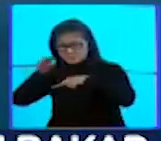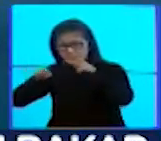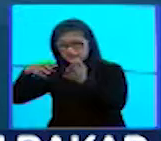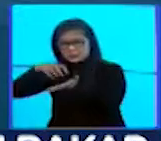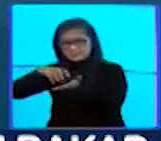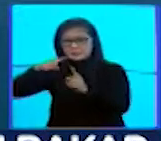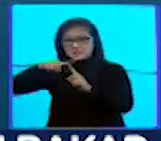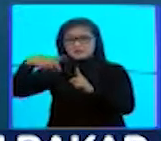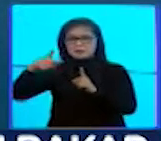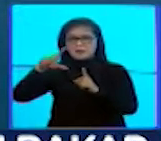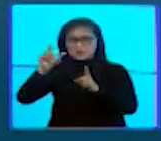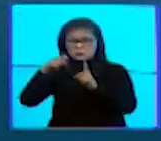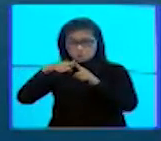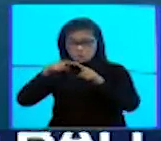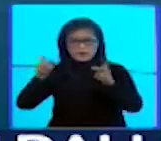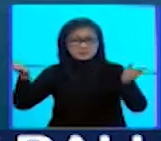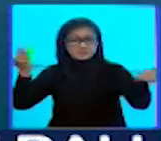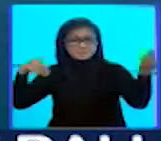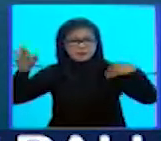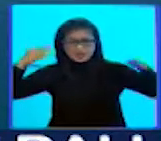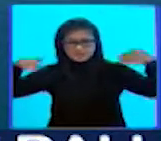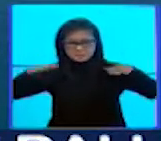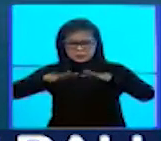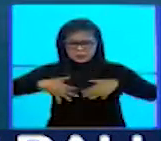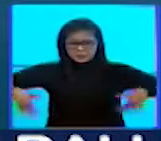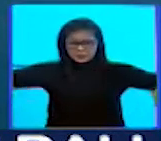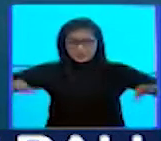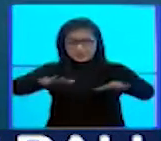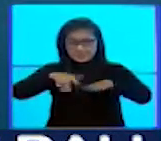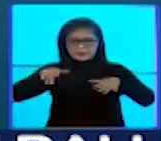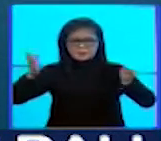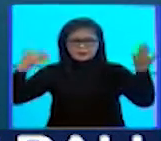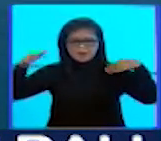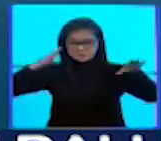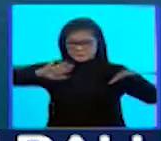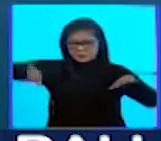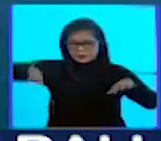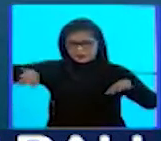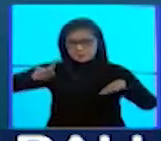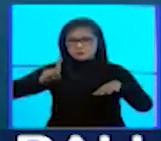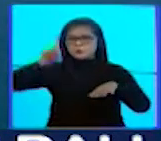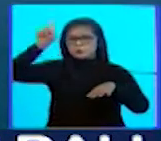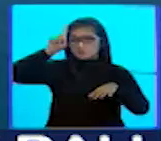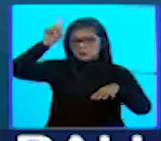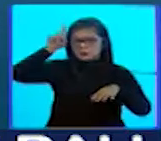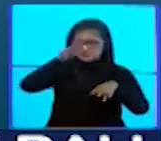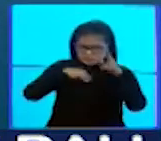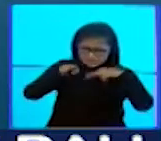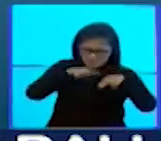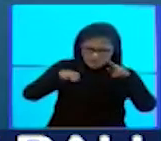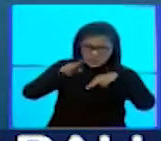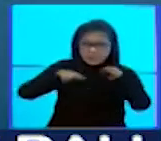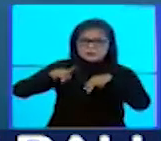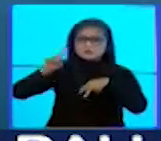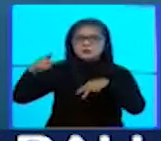Buleleng Bali Senin siang juga menyisir perairan Bali Utara dan Barat. Patroli menyisir wilayah berjarak 5 mil laut atau 8